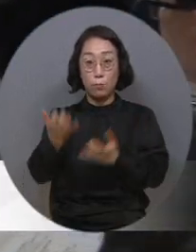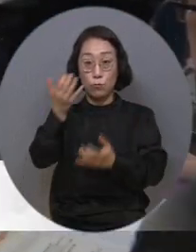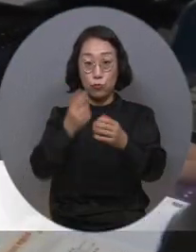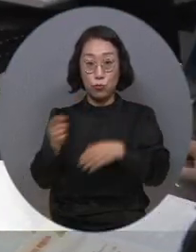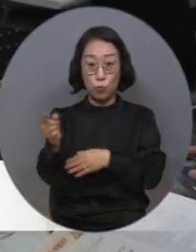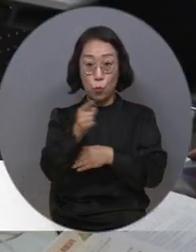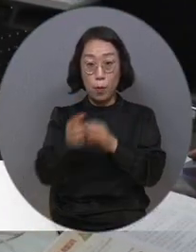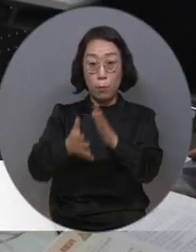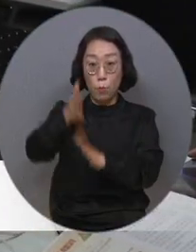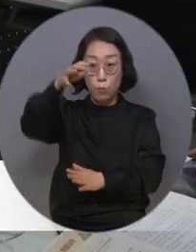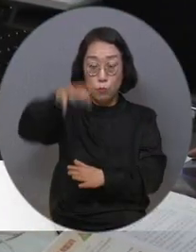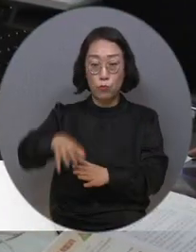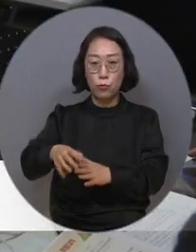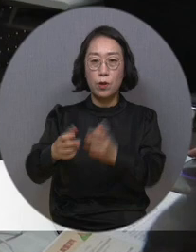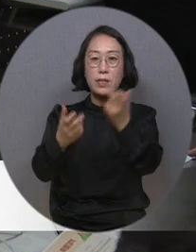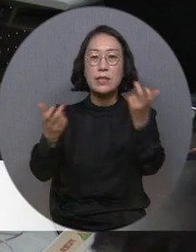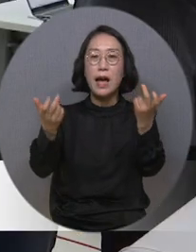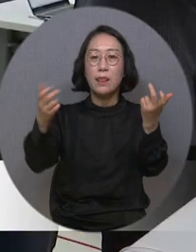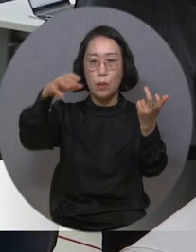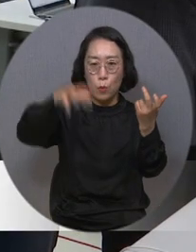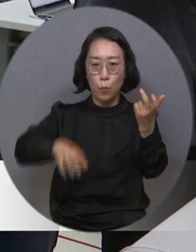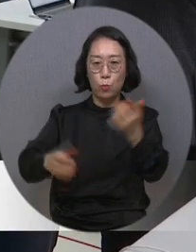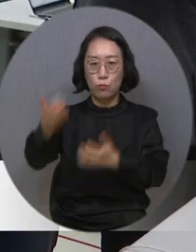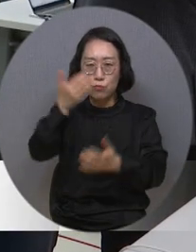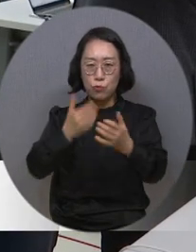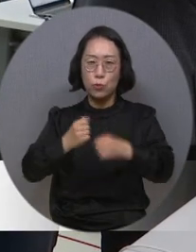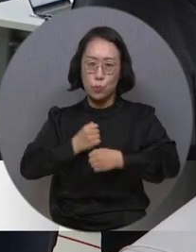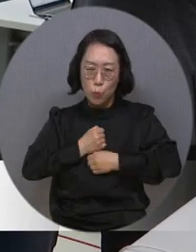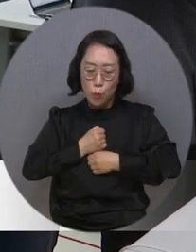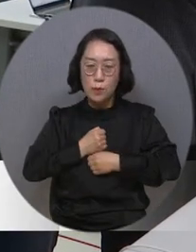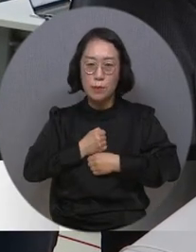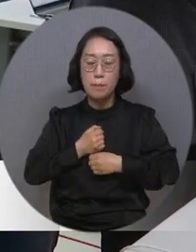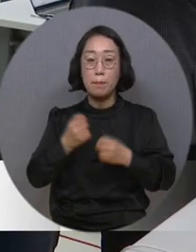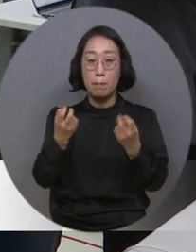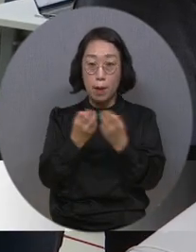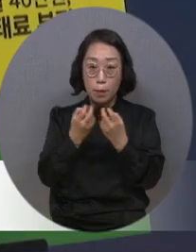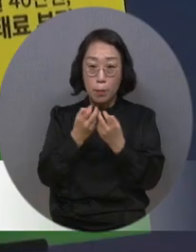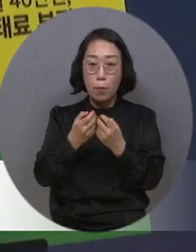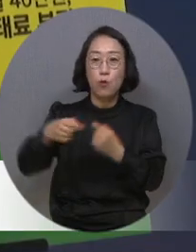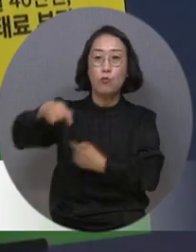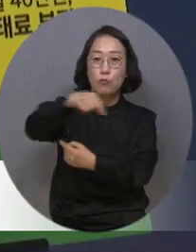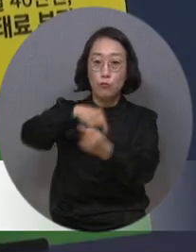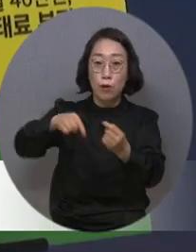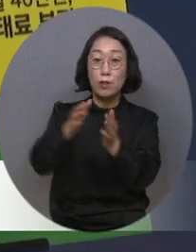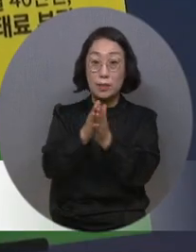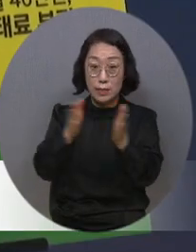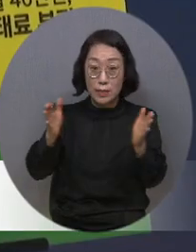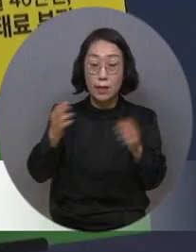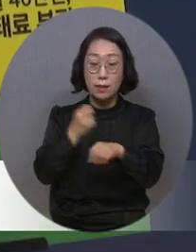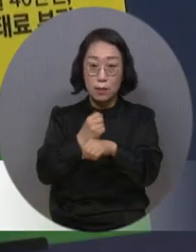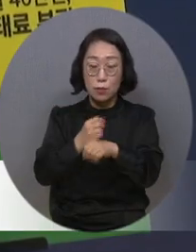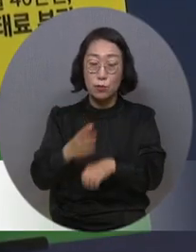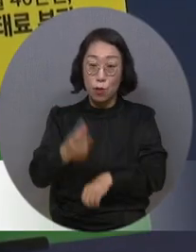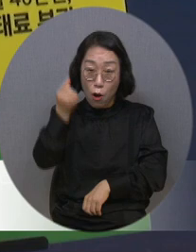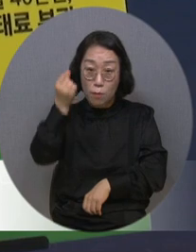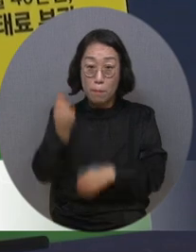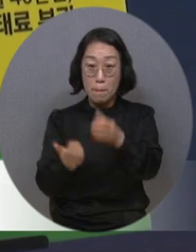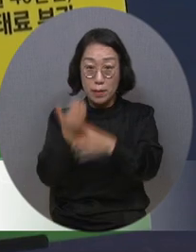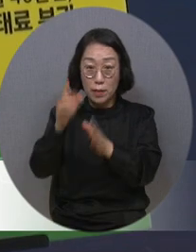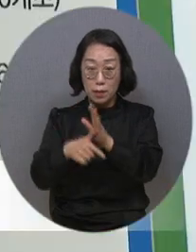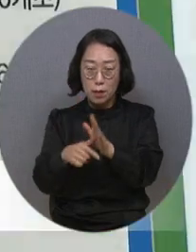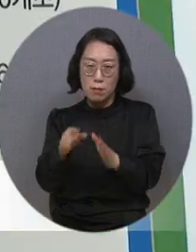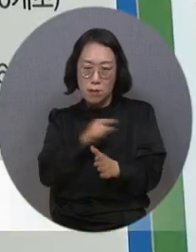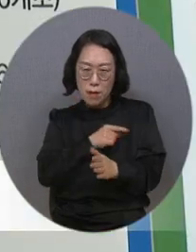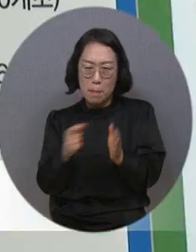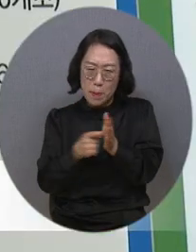전남소방본부는 산불 예방 특별 대책을 세우고 산불 단속과 대응 태세를 강화해 임야 화재 발생 시 초기 최고 수위